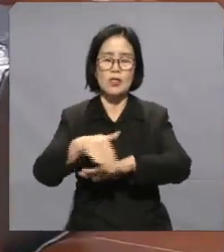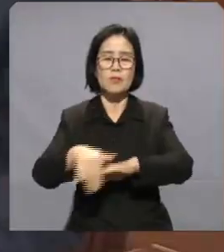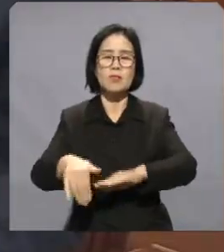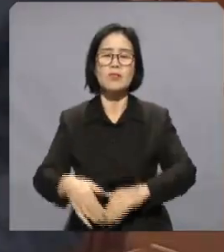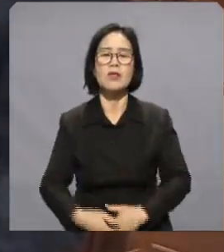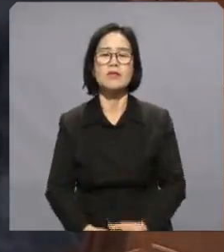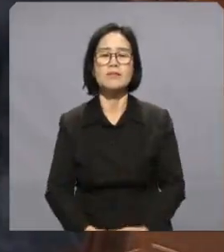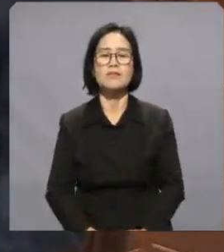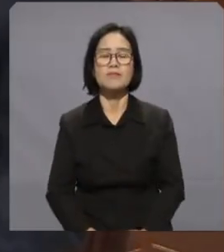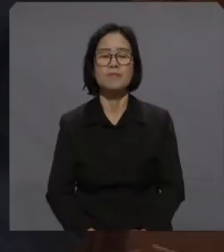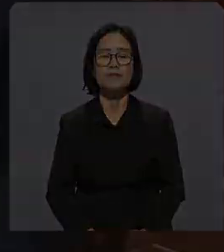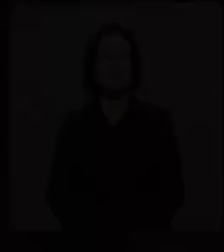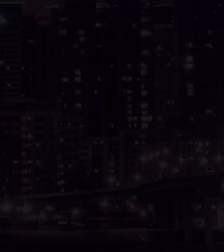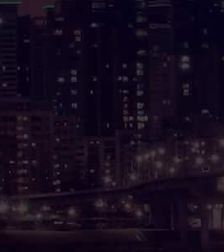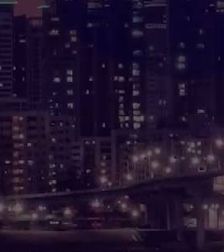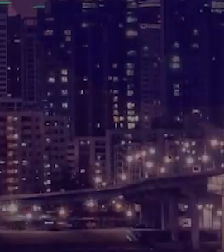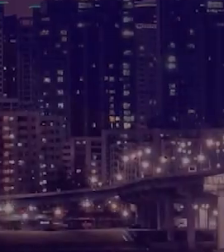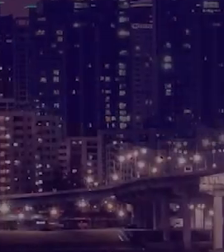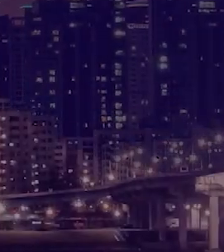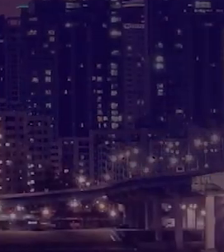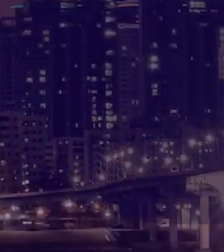OBS 뉴스 황다인입니다